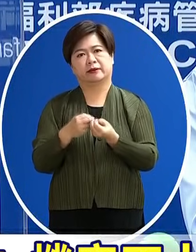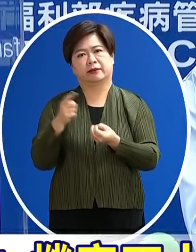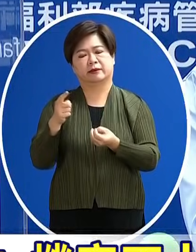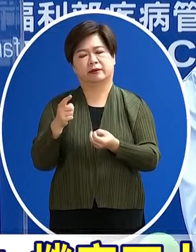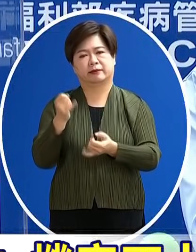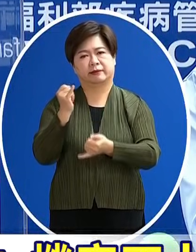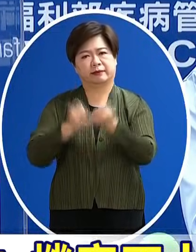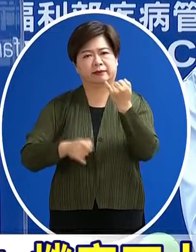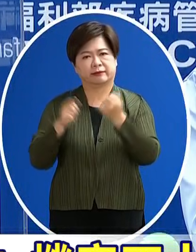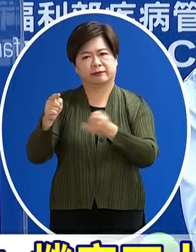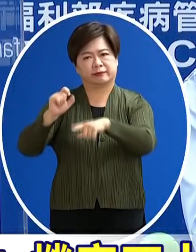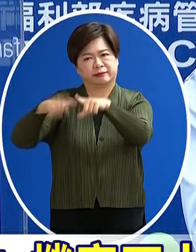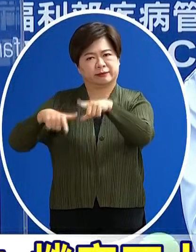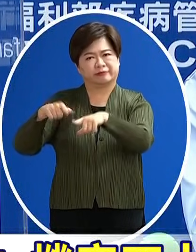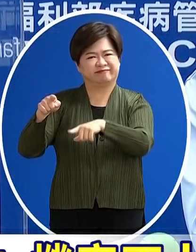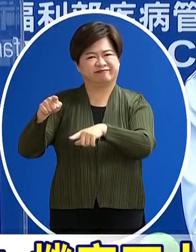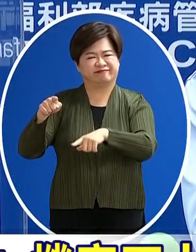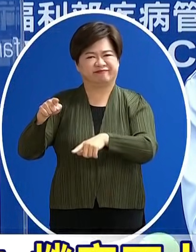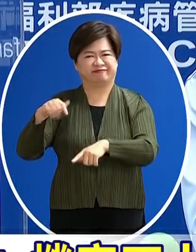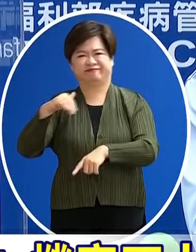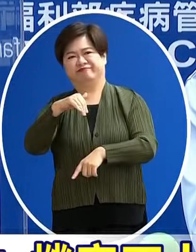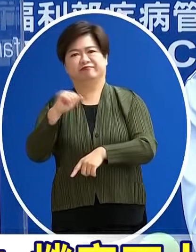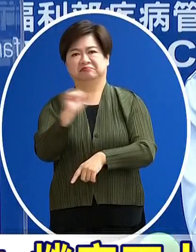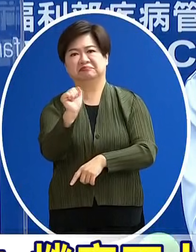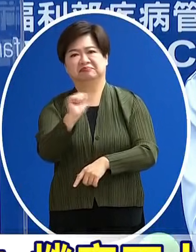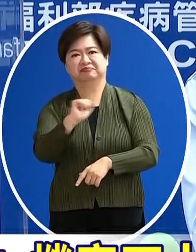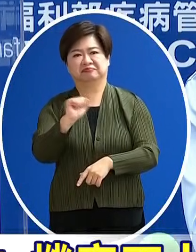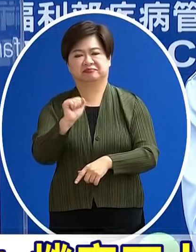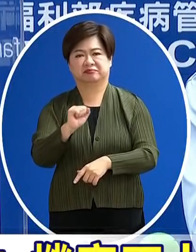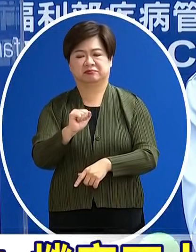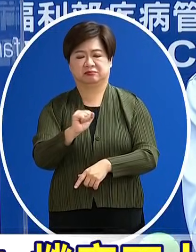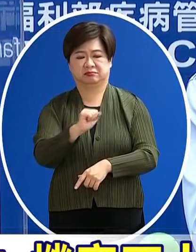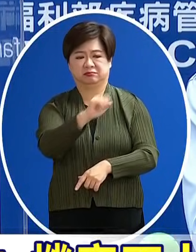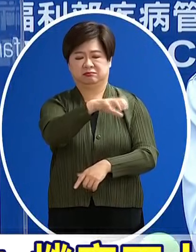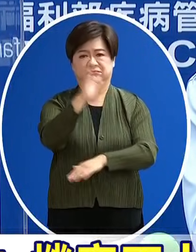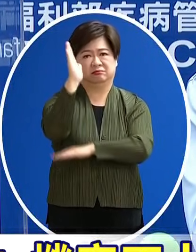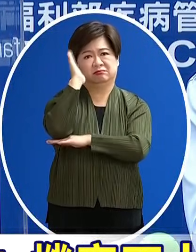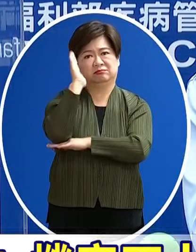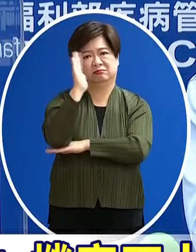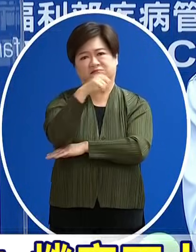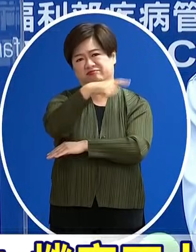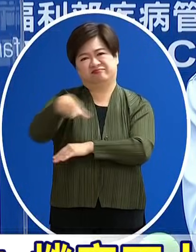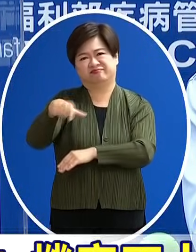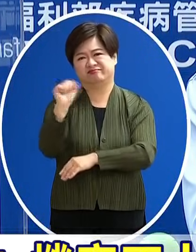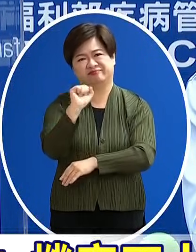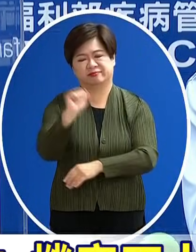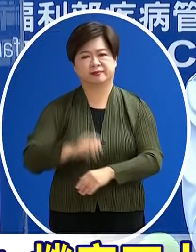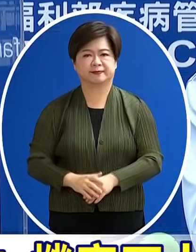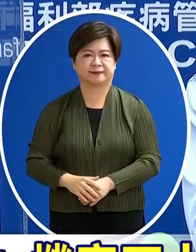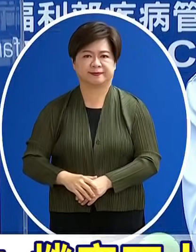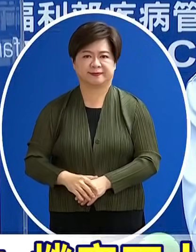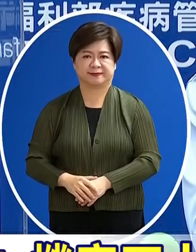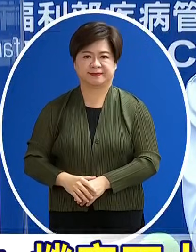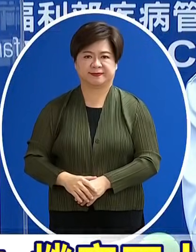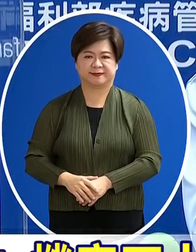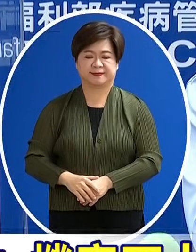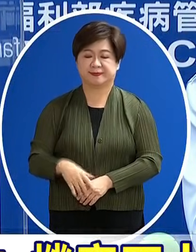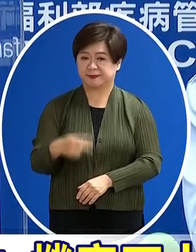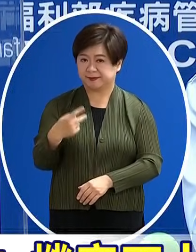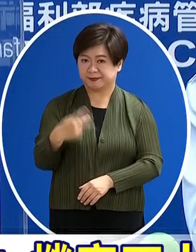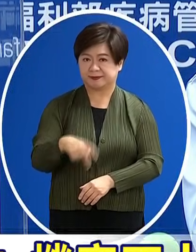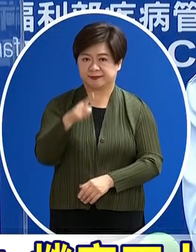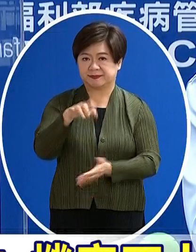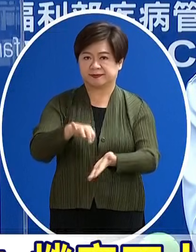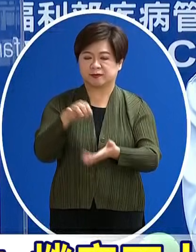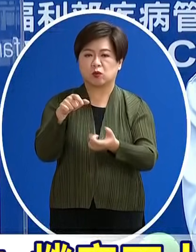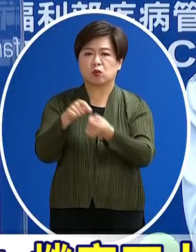个厂商还是不会跟地方政府来做往来。那至于在吕